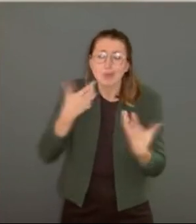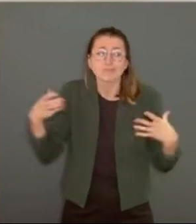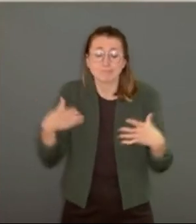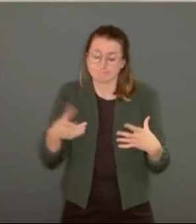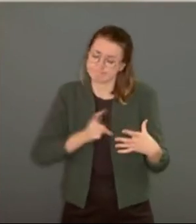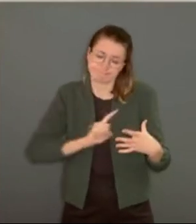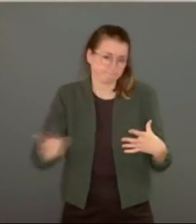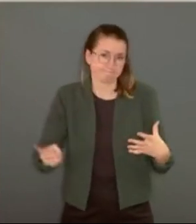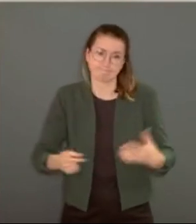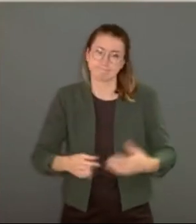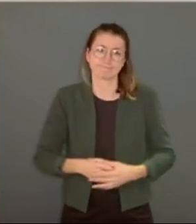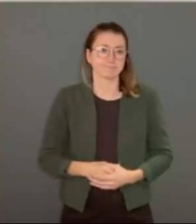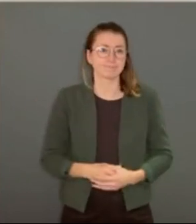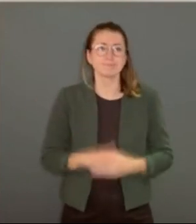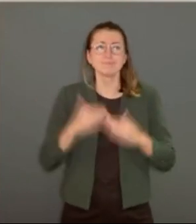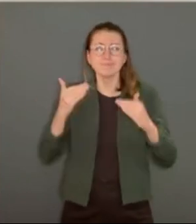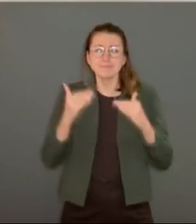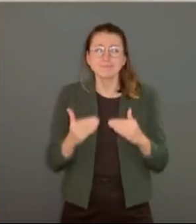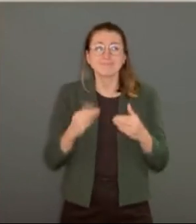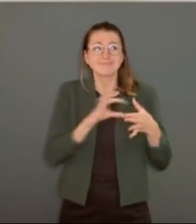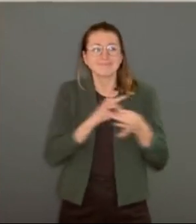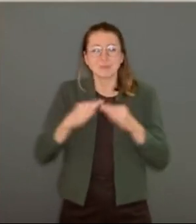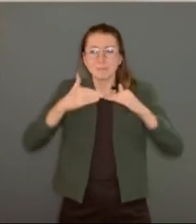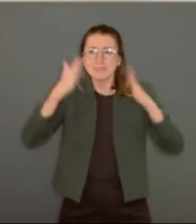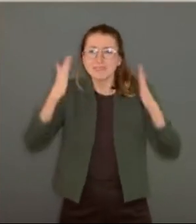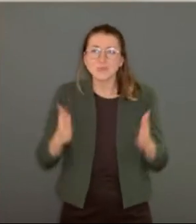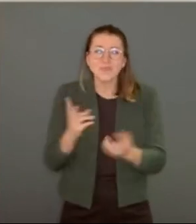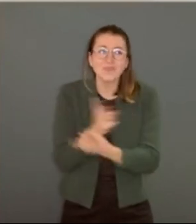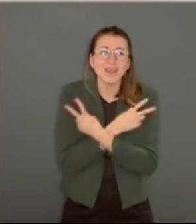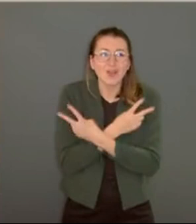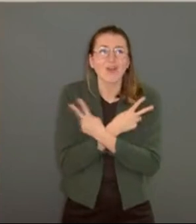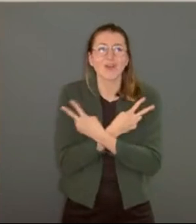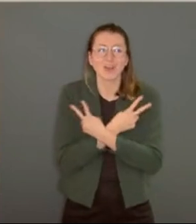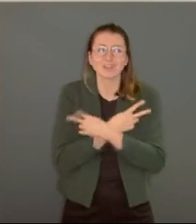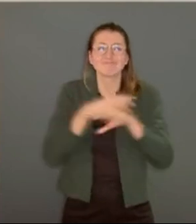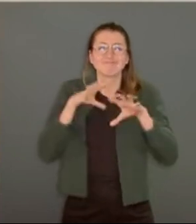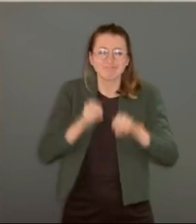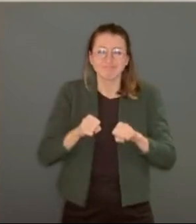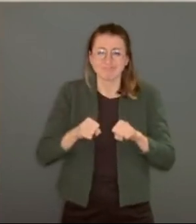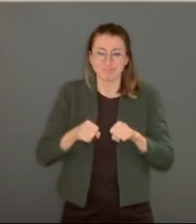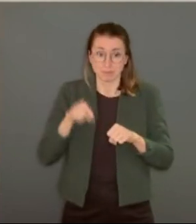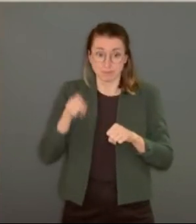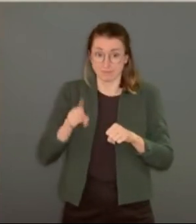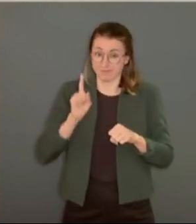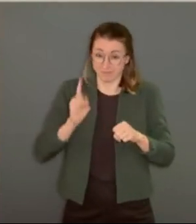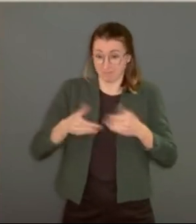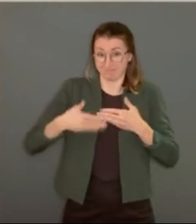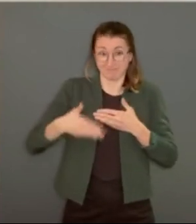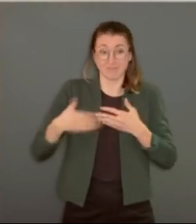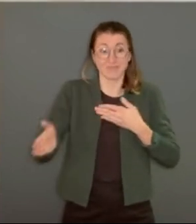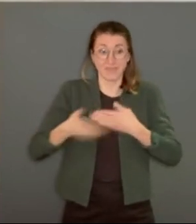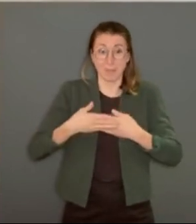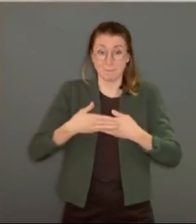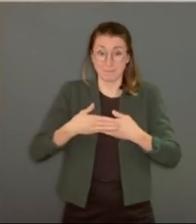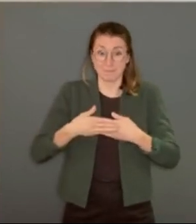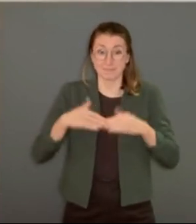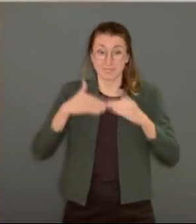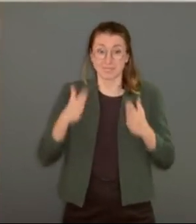vacances doivent fermer leurs portes à partir du 3 novembre. Jusqu'à cette date-là, toutes les activités à